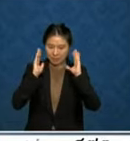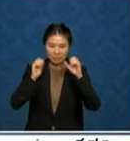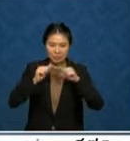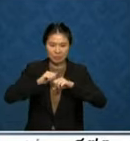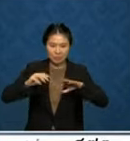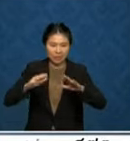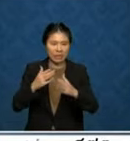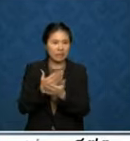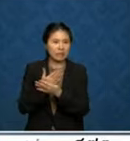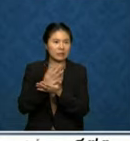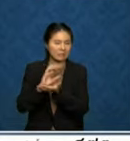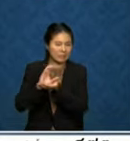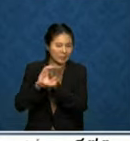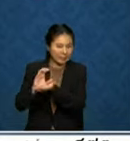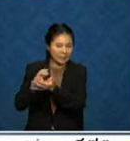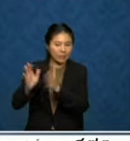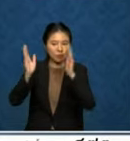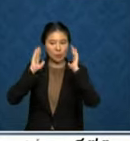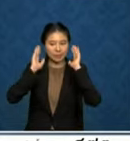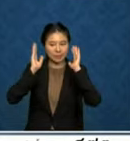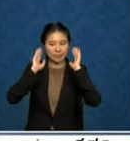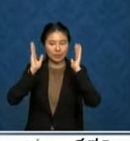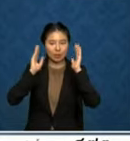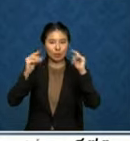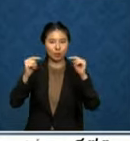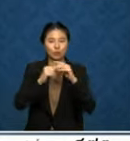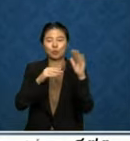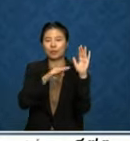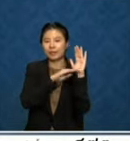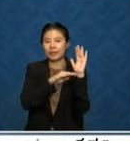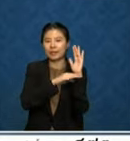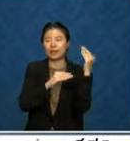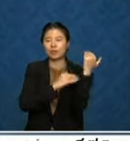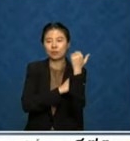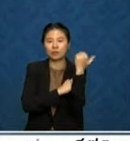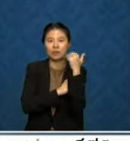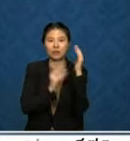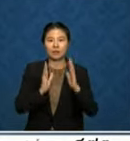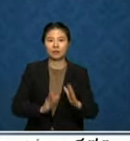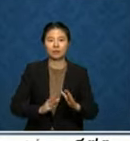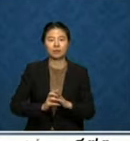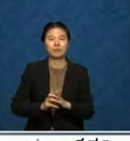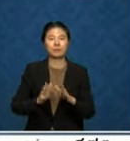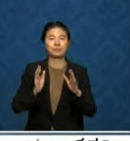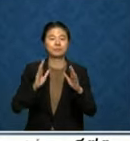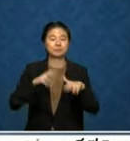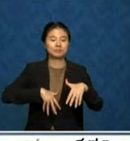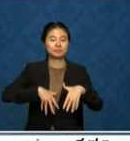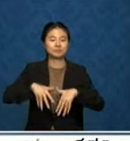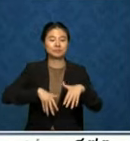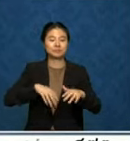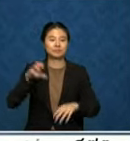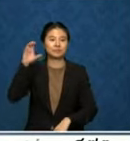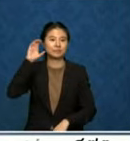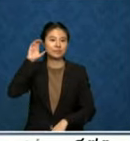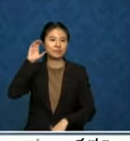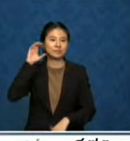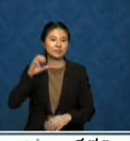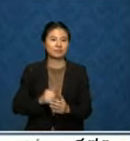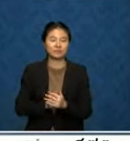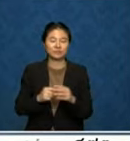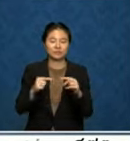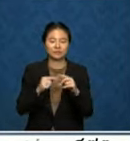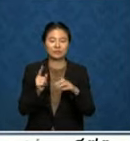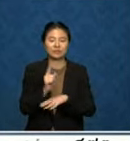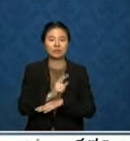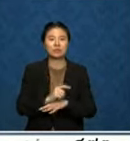าณไปทำการ PR ประชาสัมพันธ์ผ่านรายการต่างๆได้เป็นเรื่องปกติค่ะแต่สิ่งที่เกิดขึ้นเราไม่เห็นความรับ